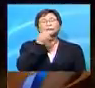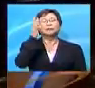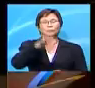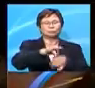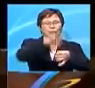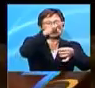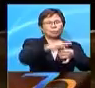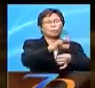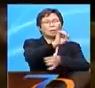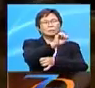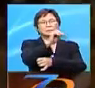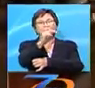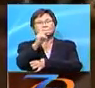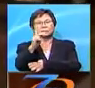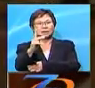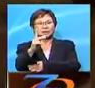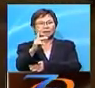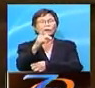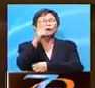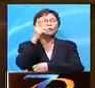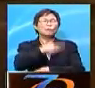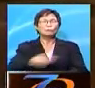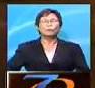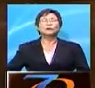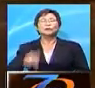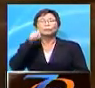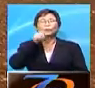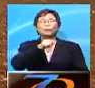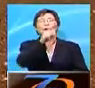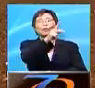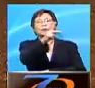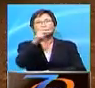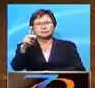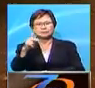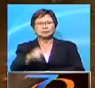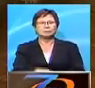akan mengundi di SK raja perempuan muzwin Kuala